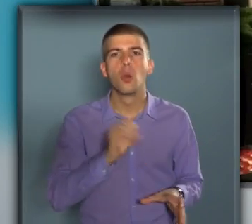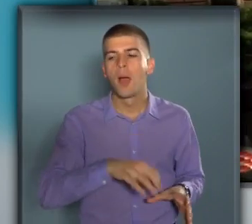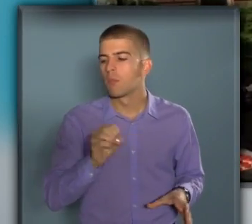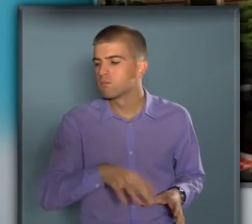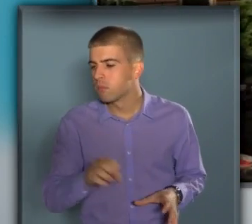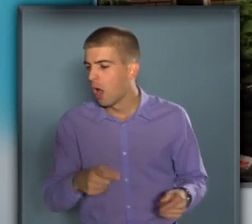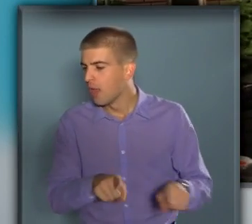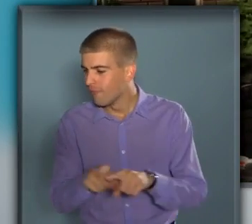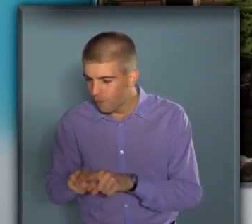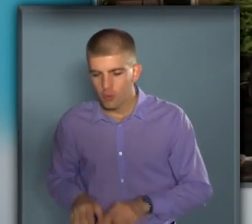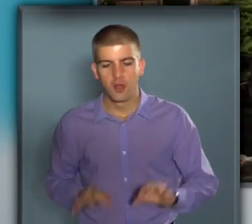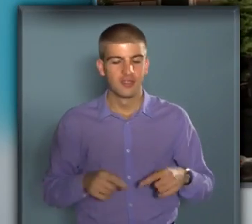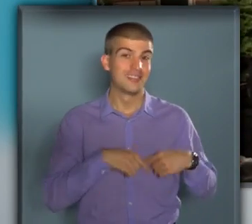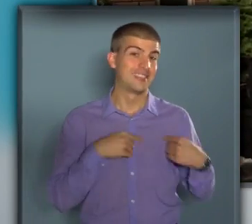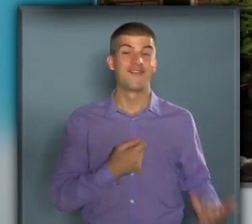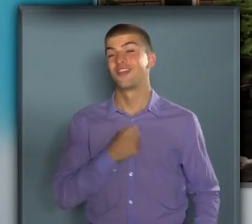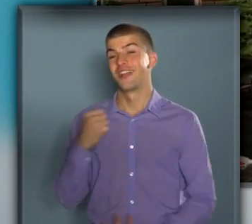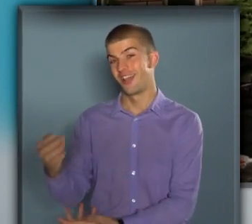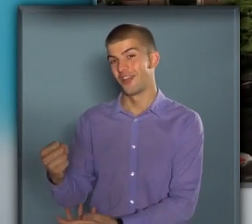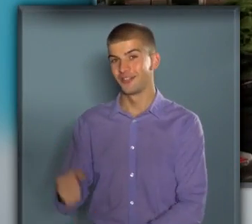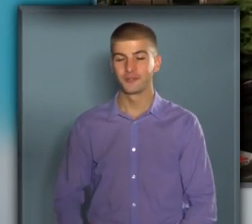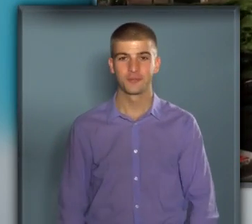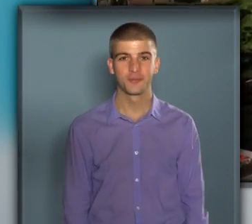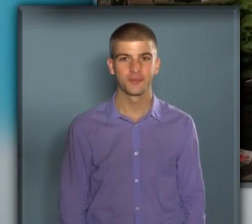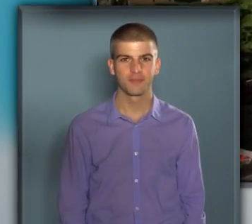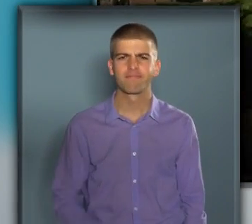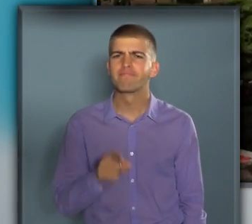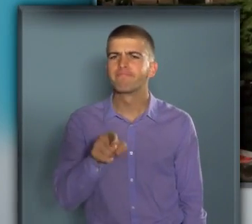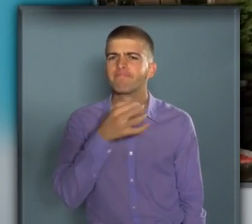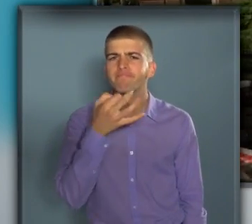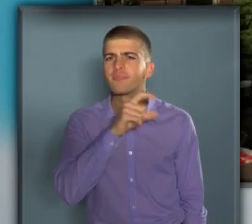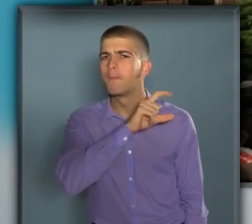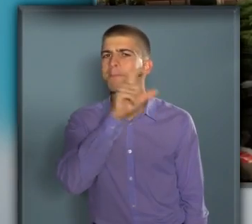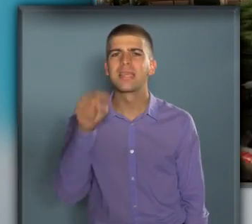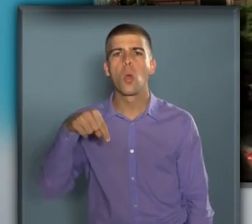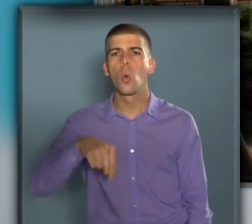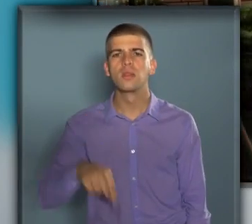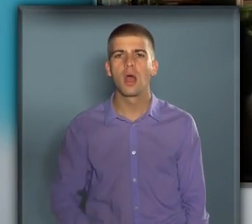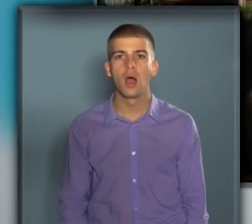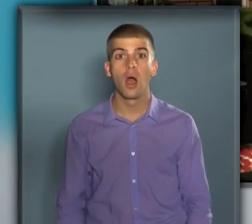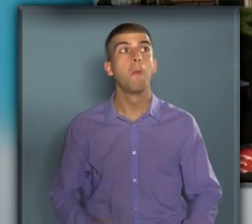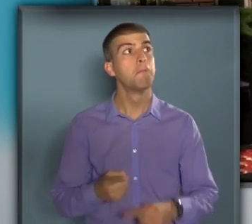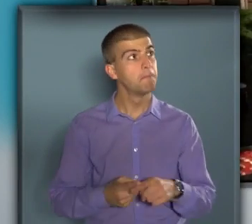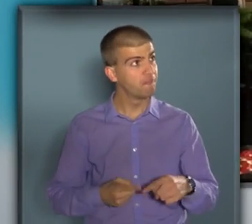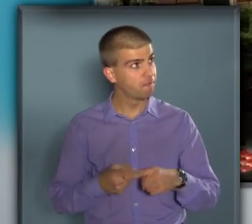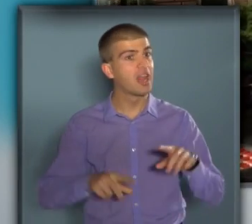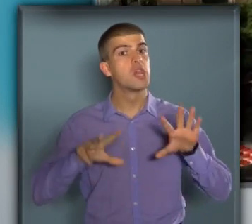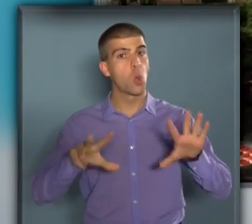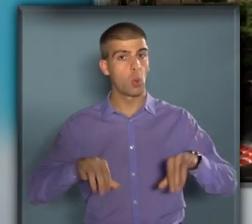Összeválogattuk a csomagokat, és szívesen adjuk oda. Mióta vannak itt, és mióta készülnek?